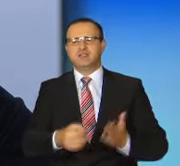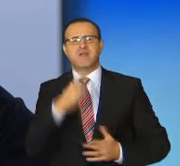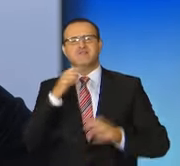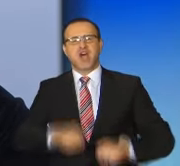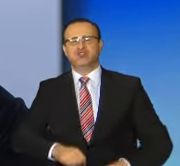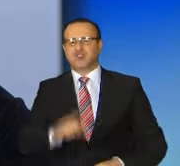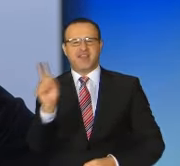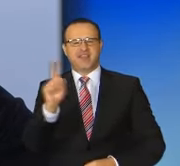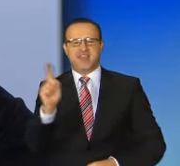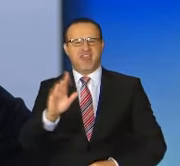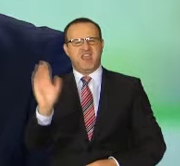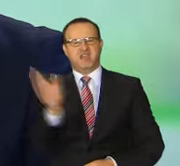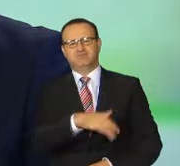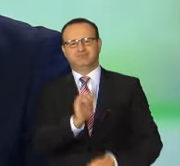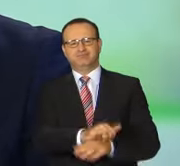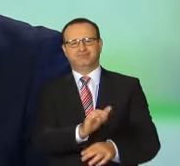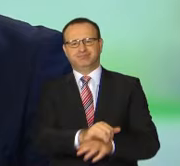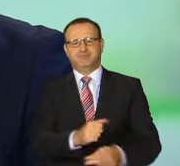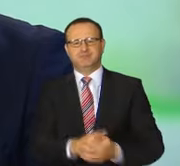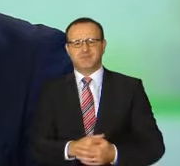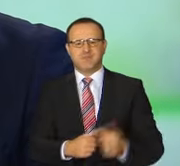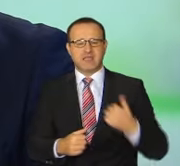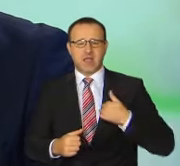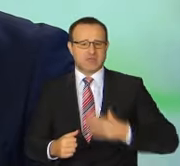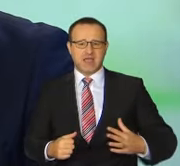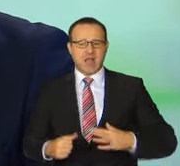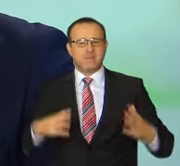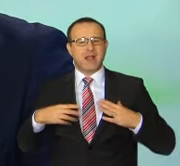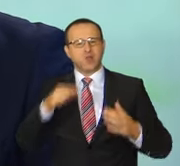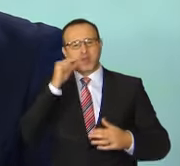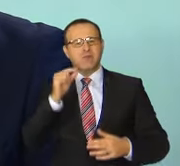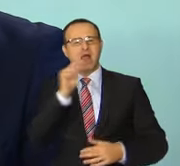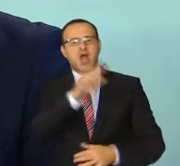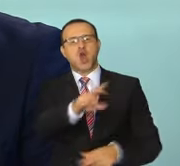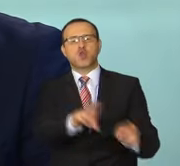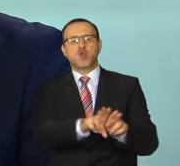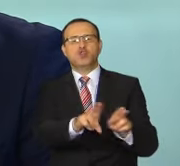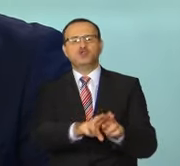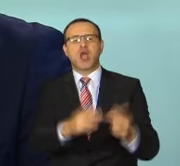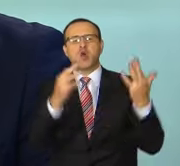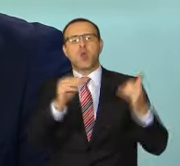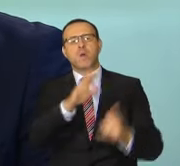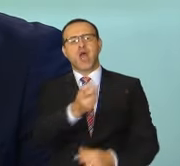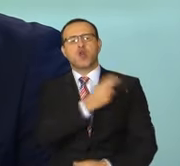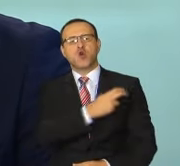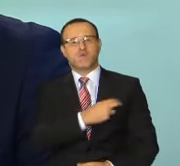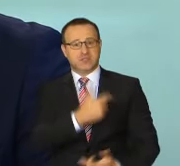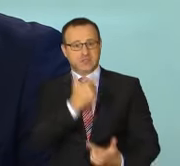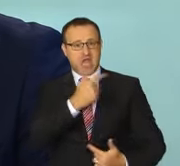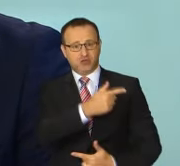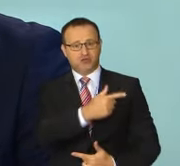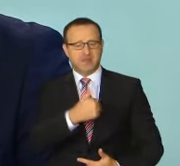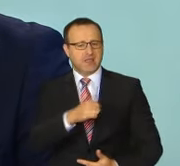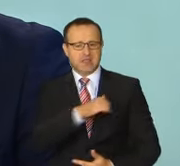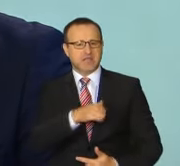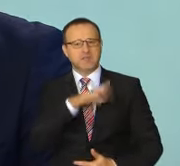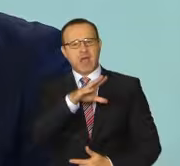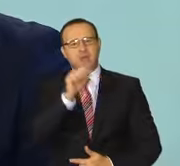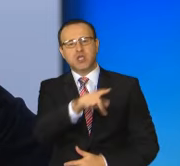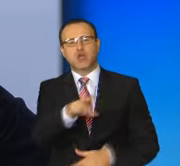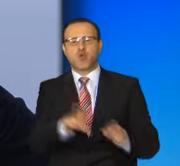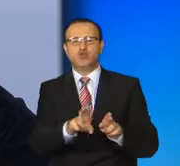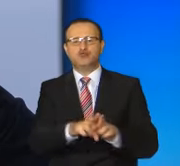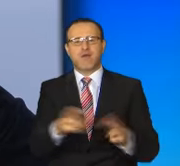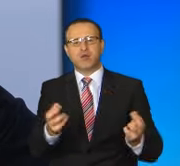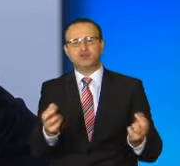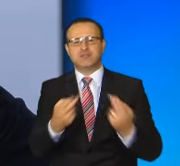veľmi nerad, pán Kotleba, neviem, v akom veku máte rodičov, aby sa niečo zlé stalo vašim rodičom a potom by ste úplne ináč na to pozerali. Pretože ja